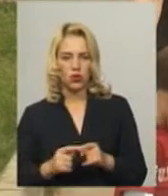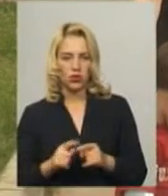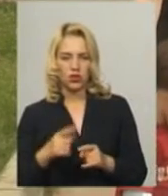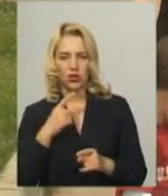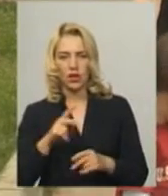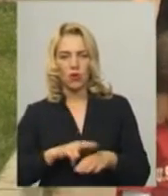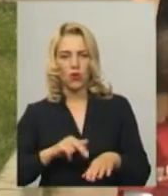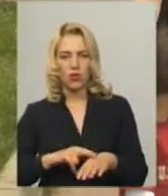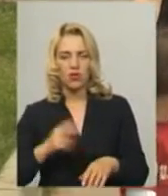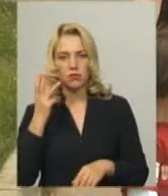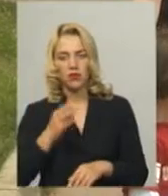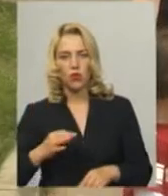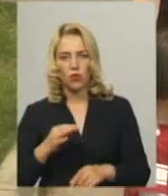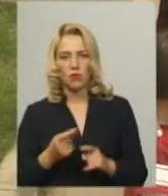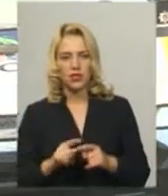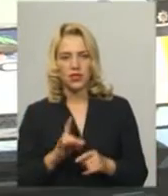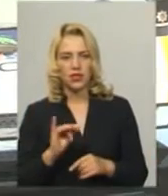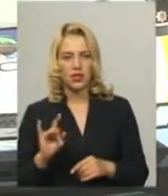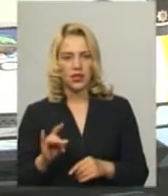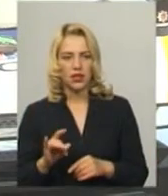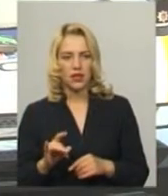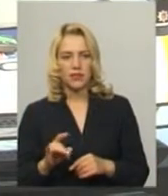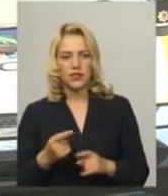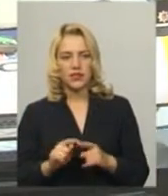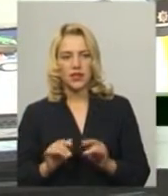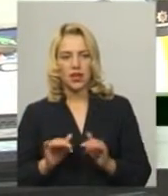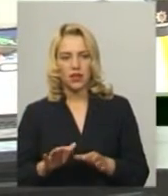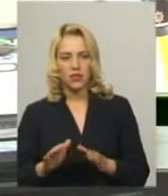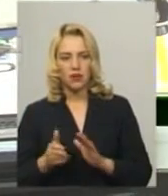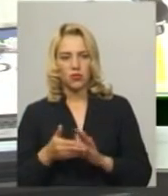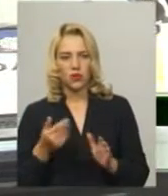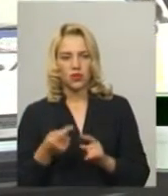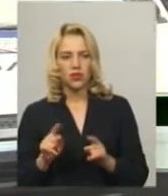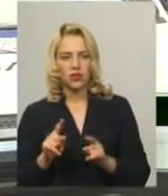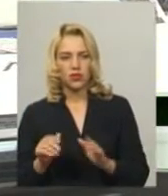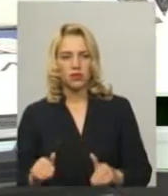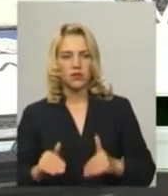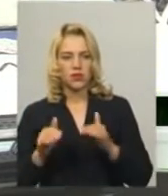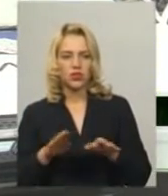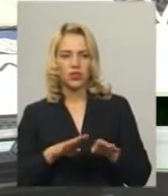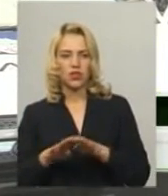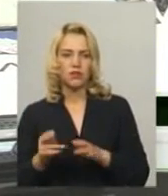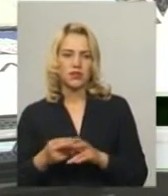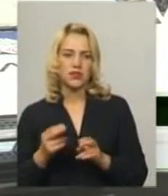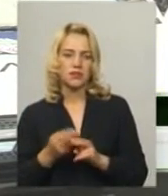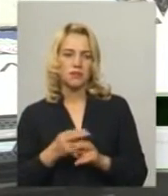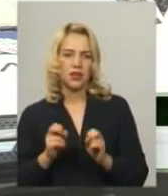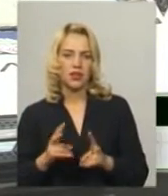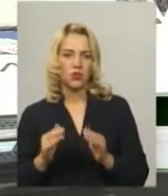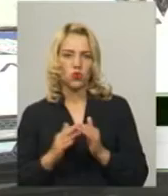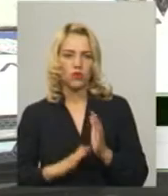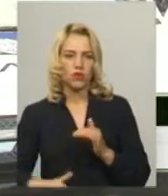управління патрульної поліції Хмельницької області Максим Рижій. Це акція покликана, щоб підвищити рівень безпеки в дворах,